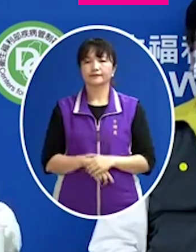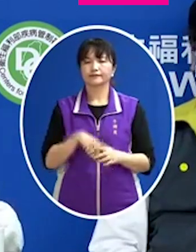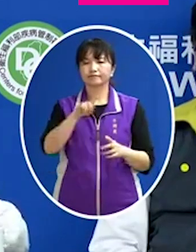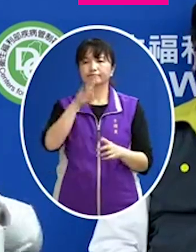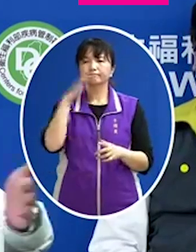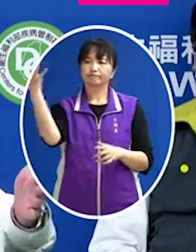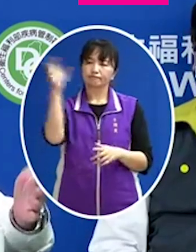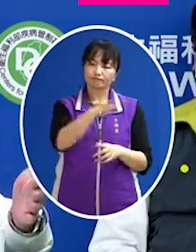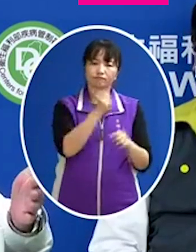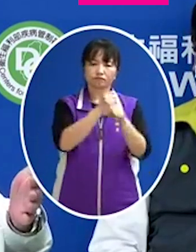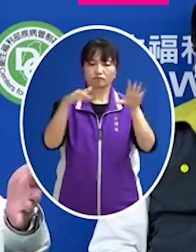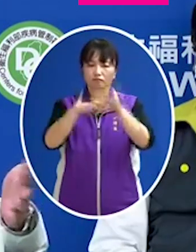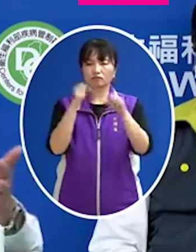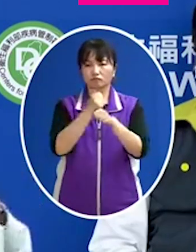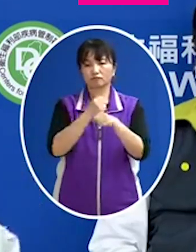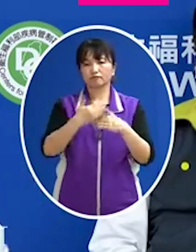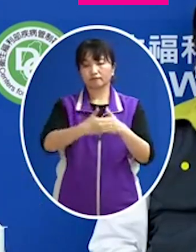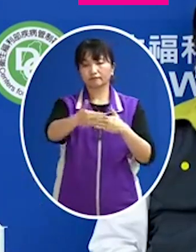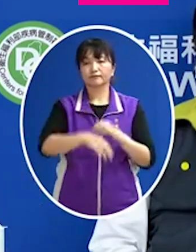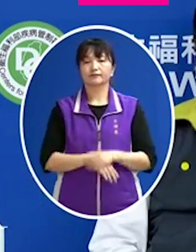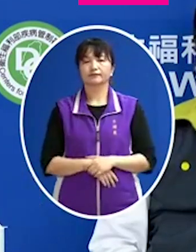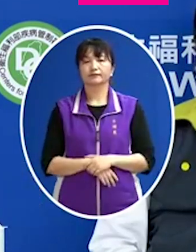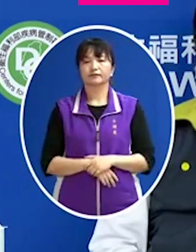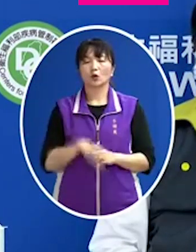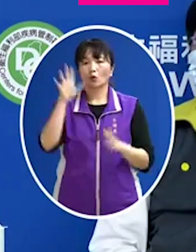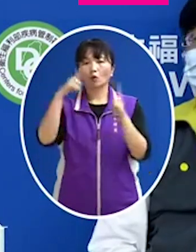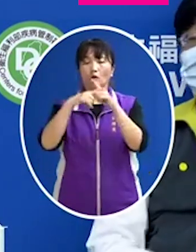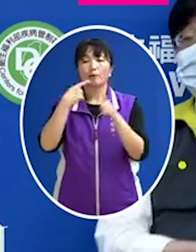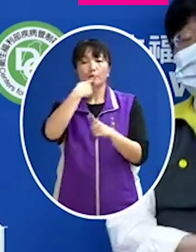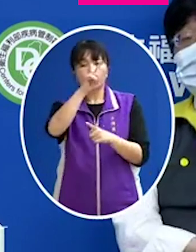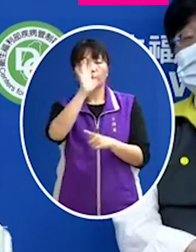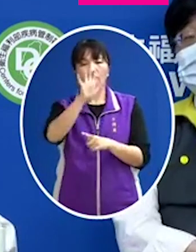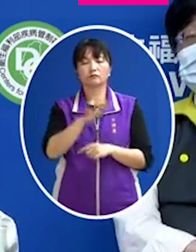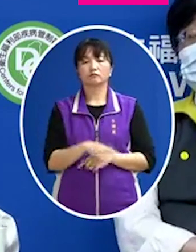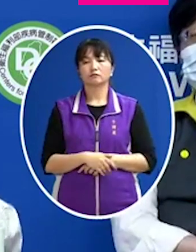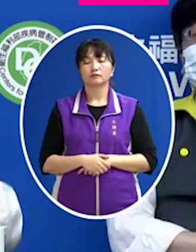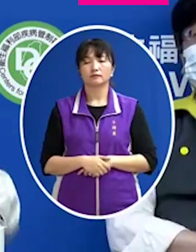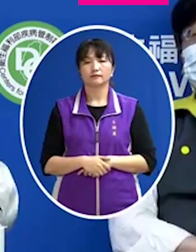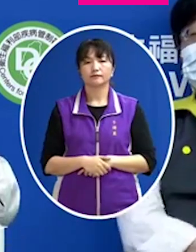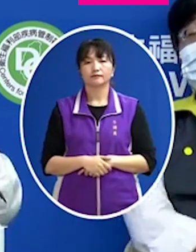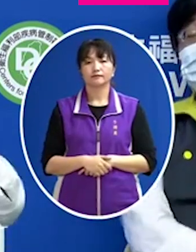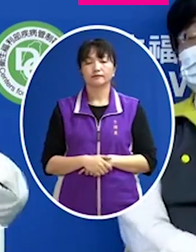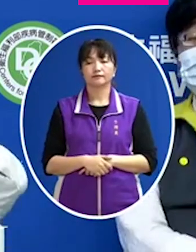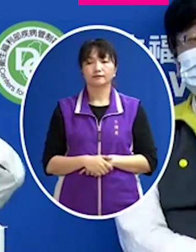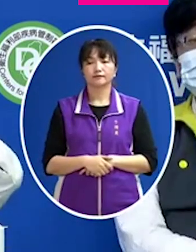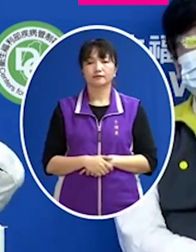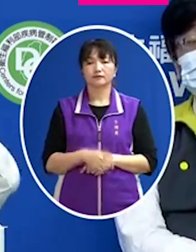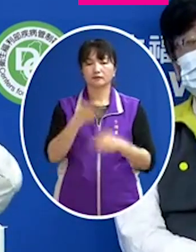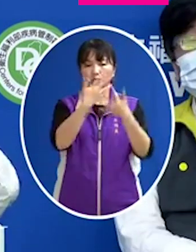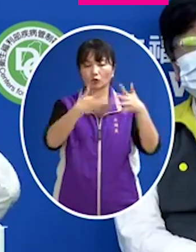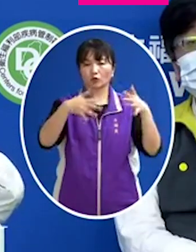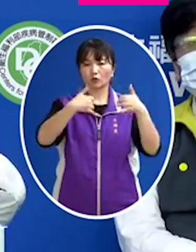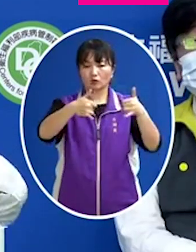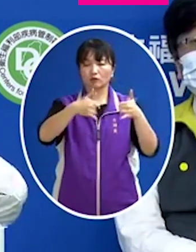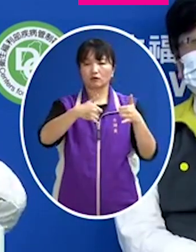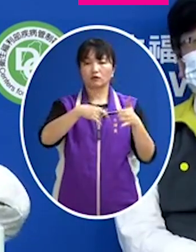行处理的公文的程序，我们会根据有人来检举的情况，那另外一个就是在我们在